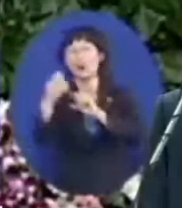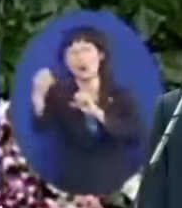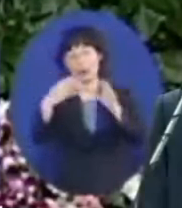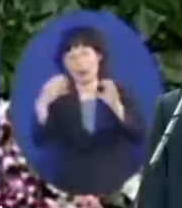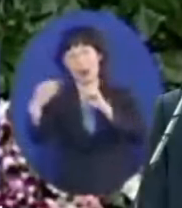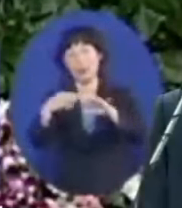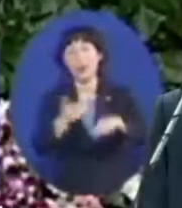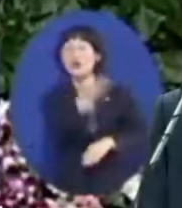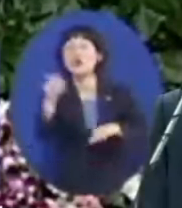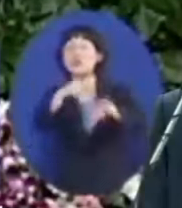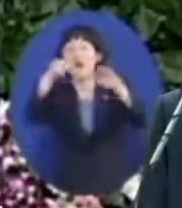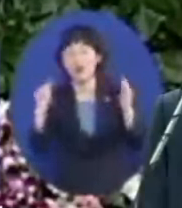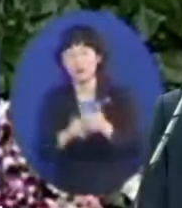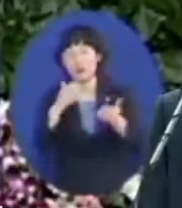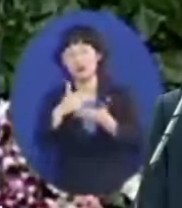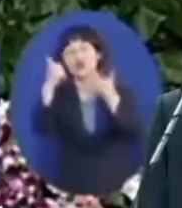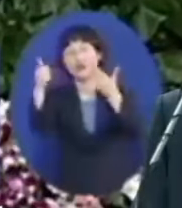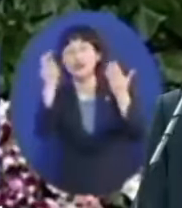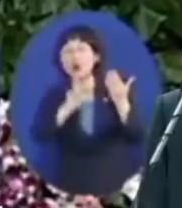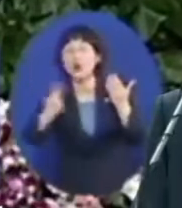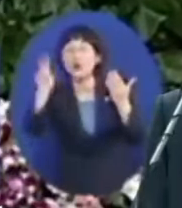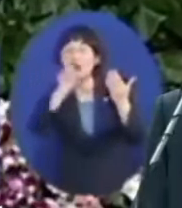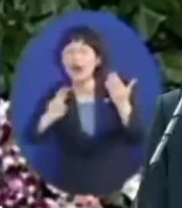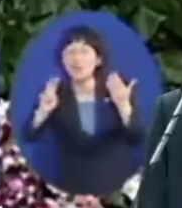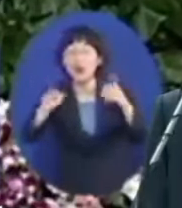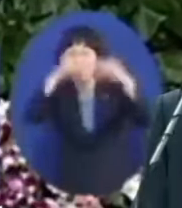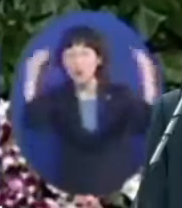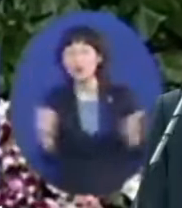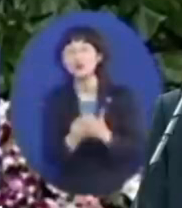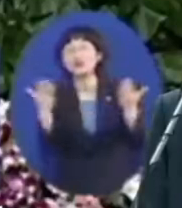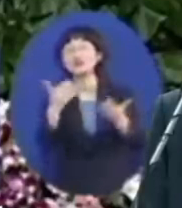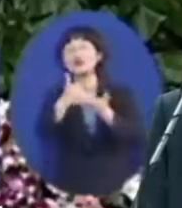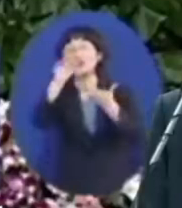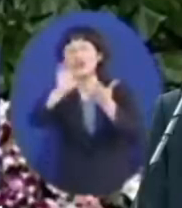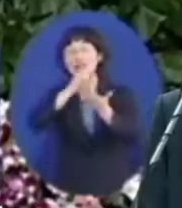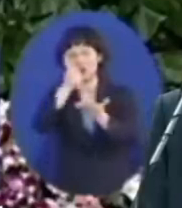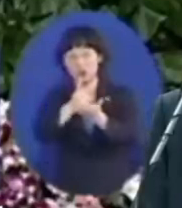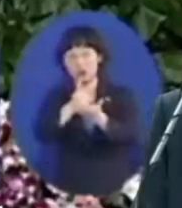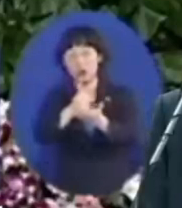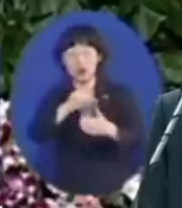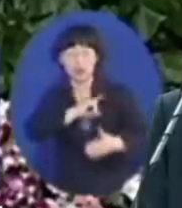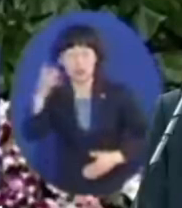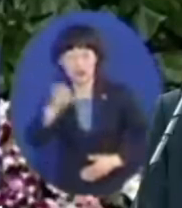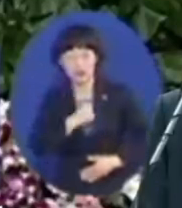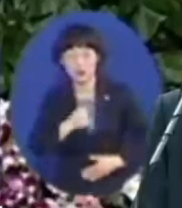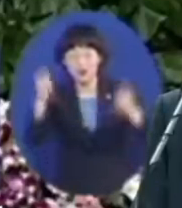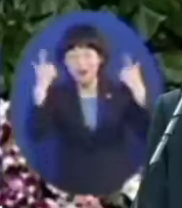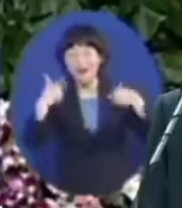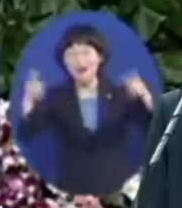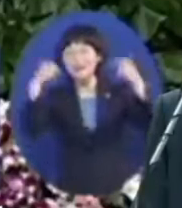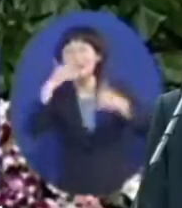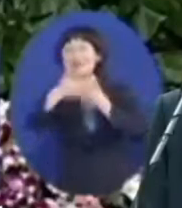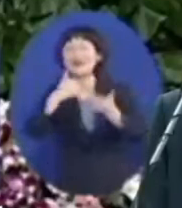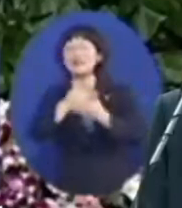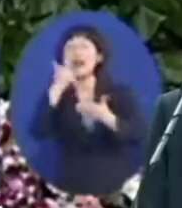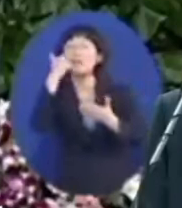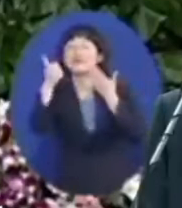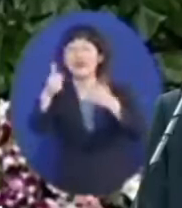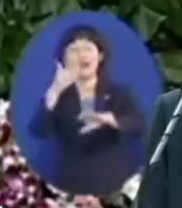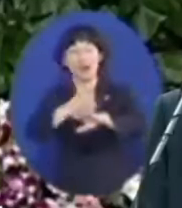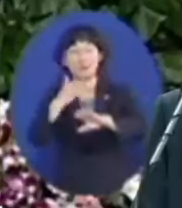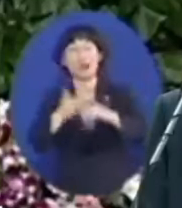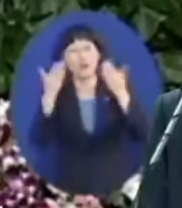너희의 마음으로 주께 노래하며 찬송하며 범사에 우리 주 예수 그리스도의 이름으로 항상 아버지 하나님께 감사하며, 그렇게 말하는